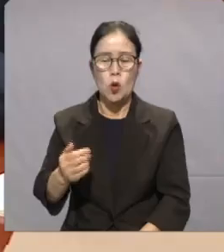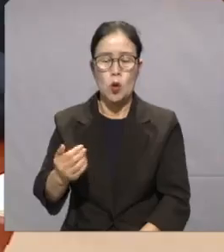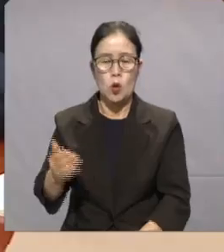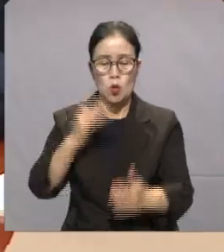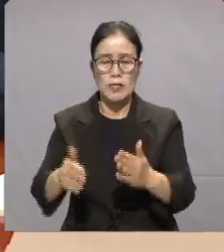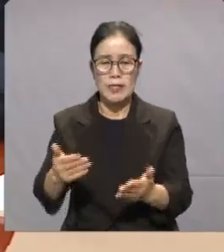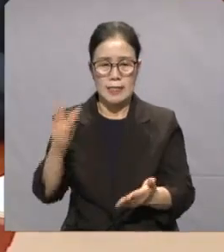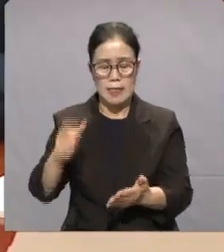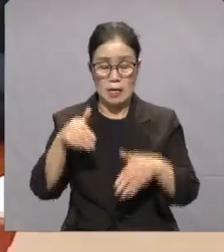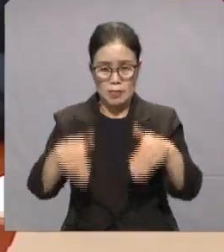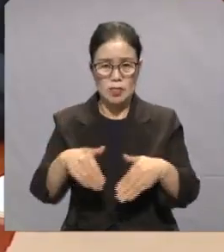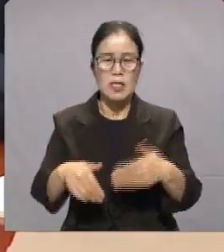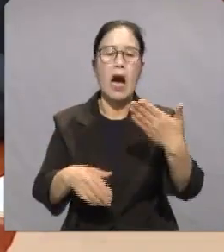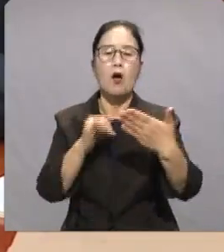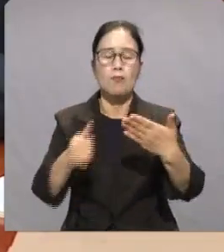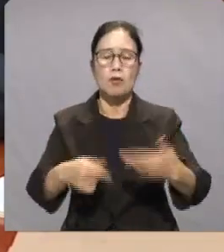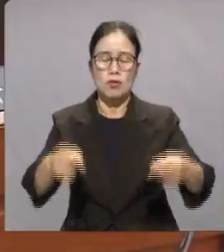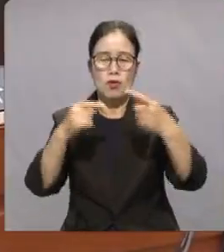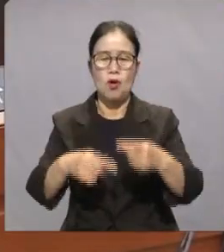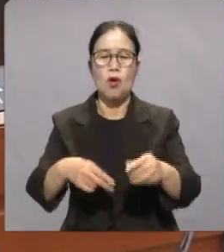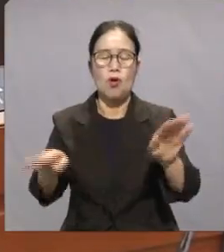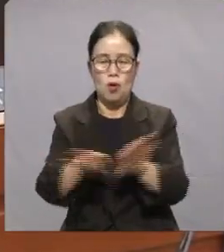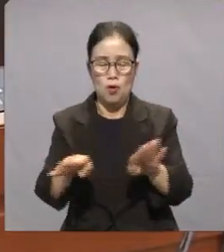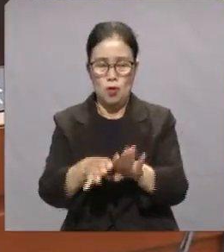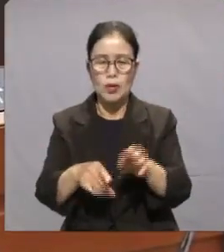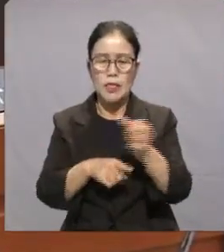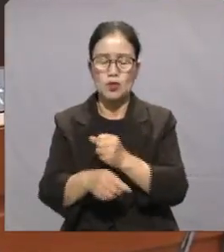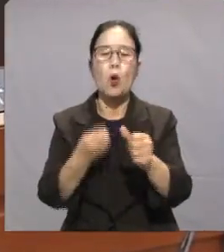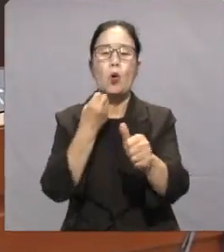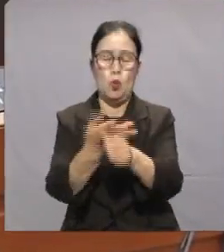등 9명을 국감 불출석 등 이유로 고발하는 건이